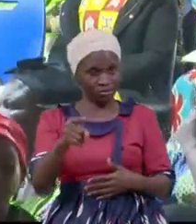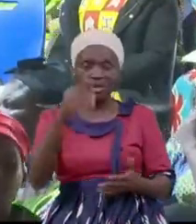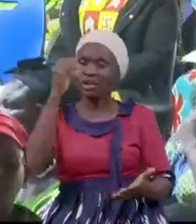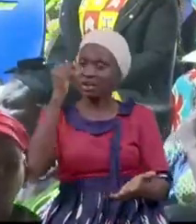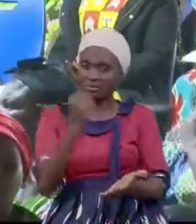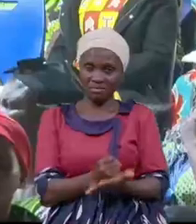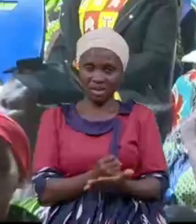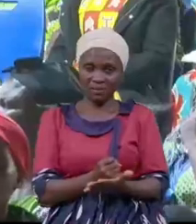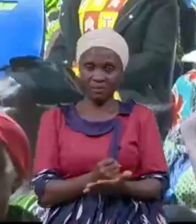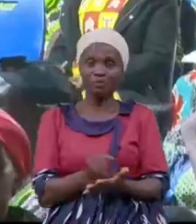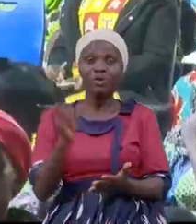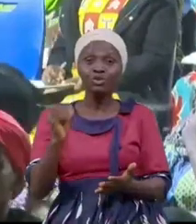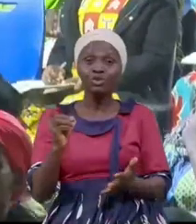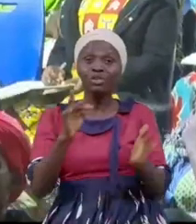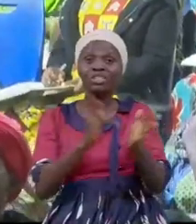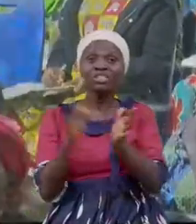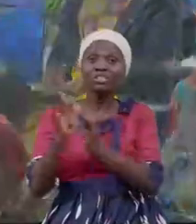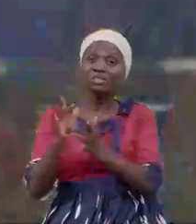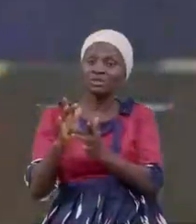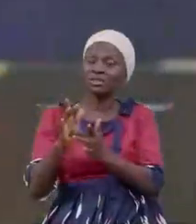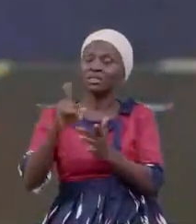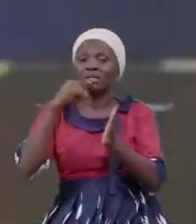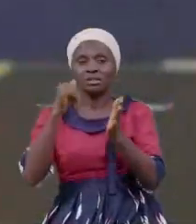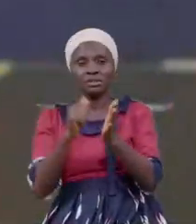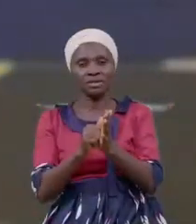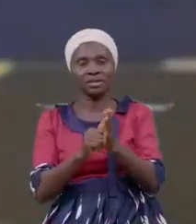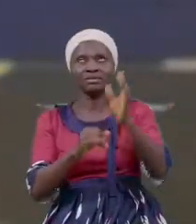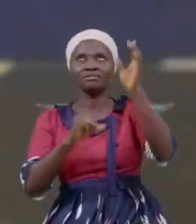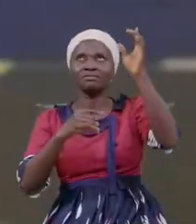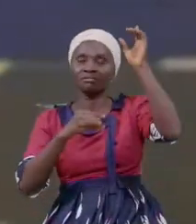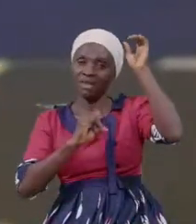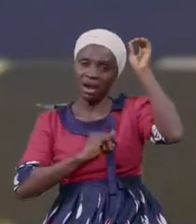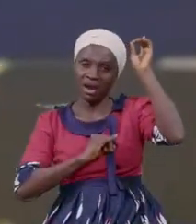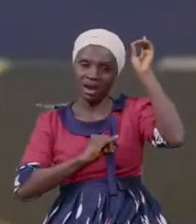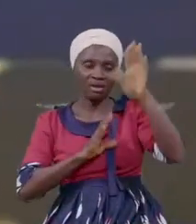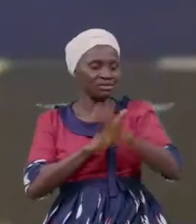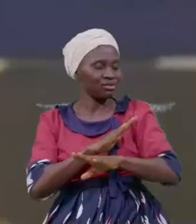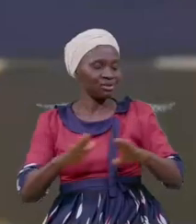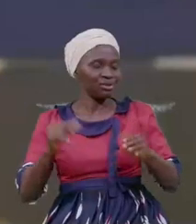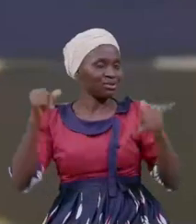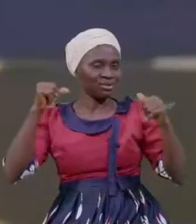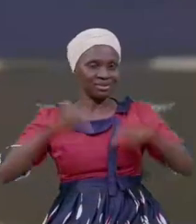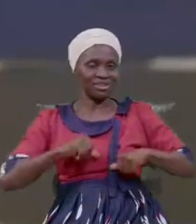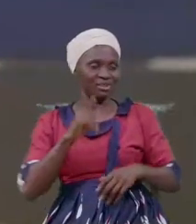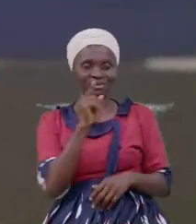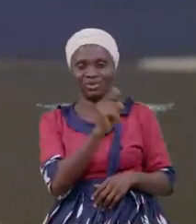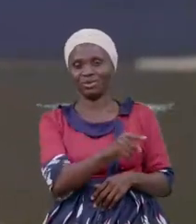amen alors Jésus a dit je ne te condamne pas non